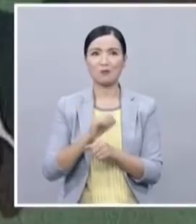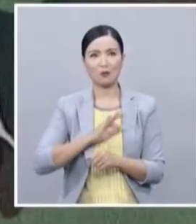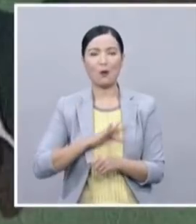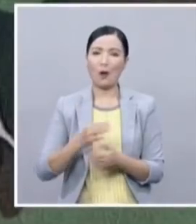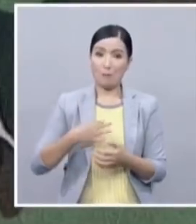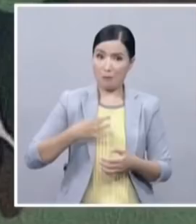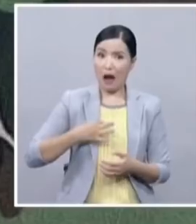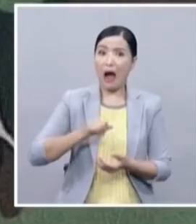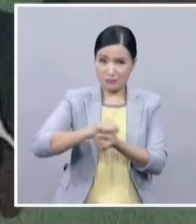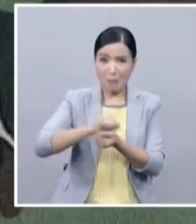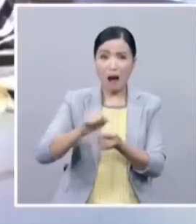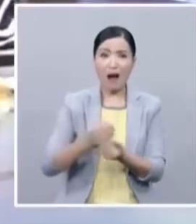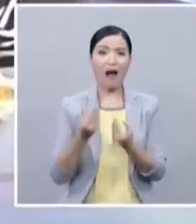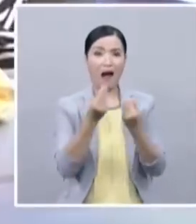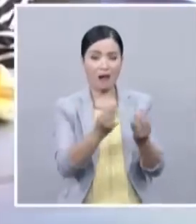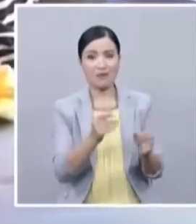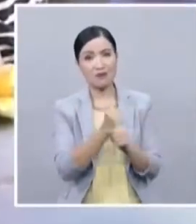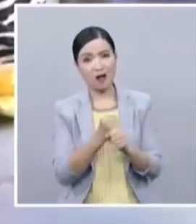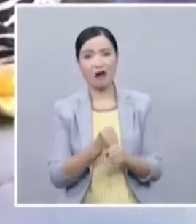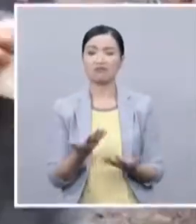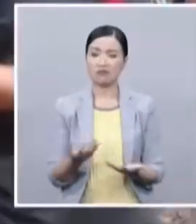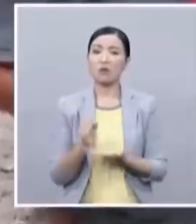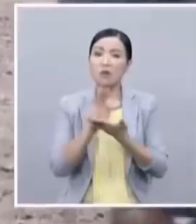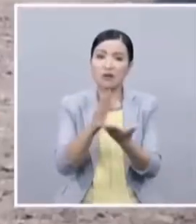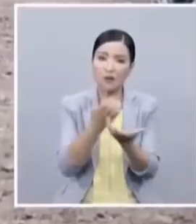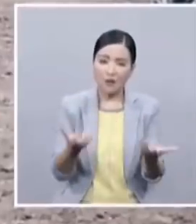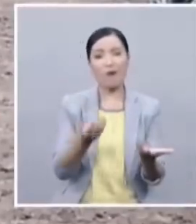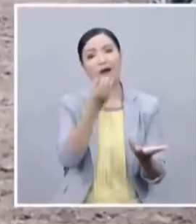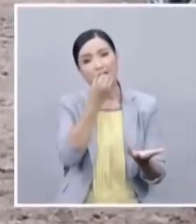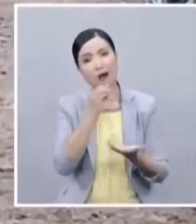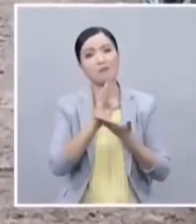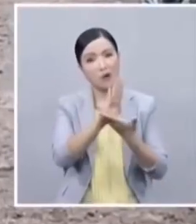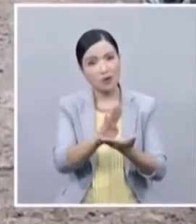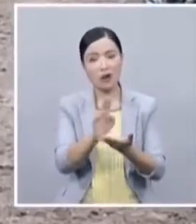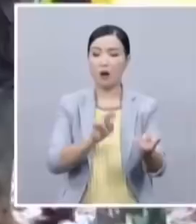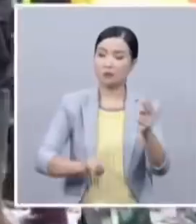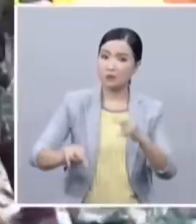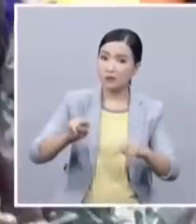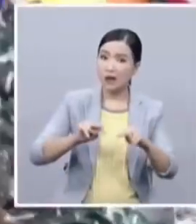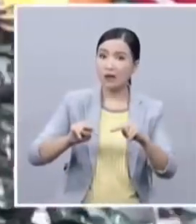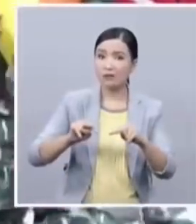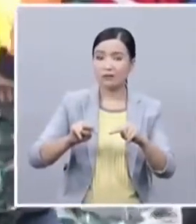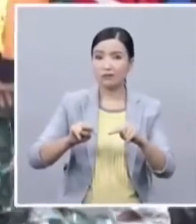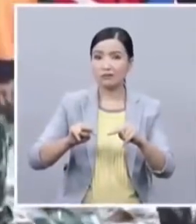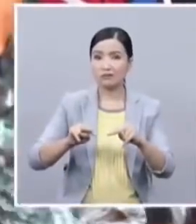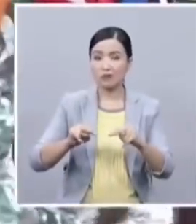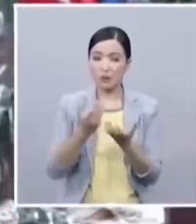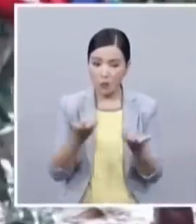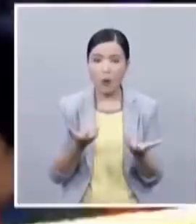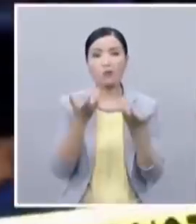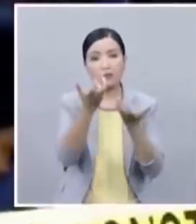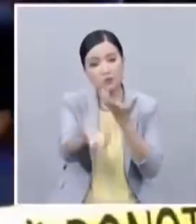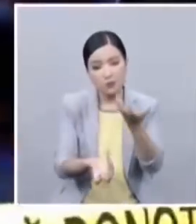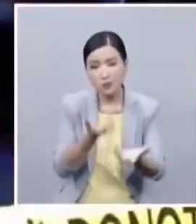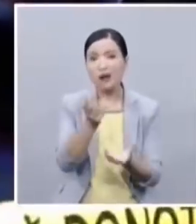ที่มาช่วยซักผ้านะเจ้าที่มีการจัดสิ่งของอาหารนะดูแลนะสำหรับเครื่องมืออุปกรณ์จ